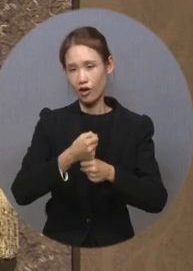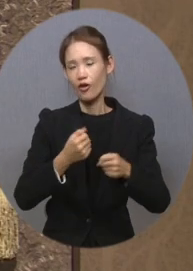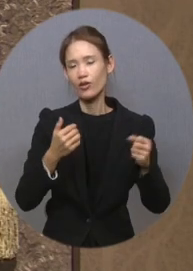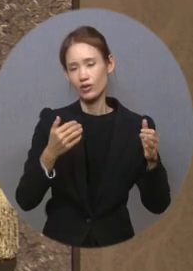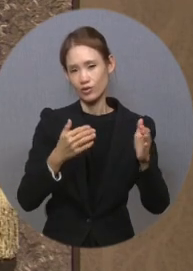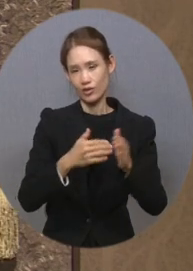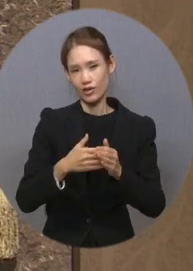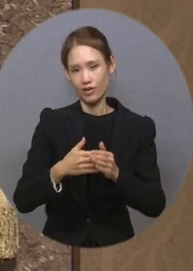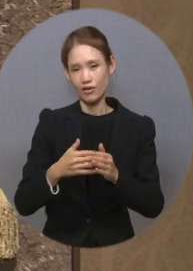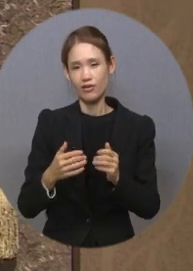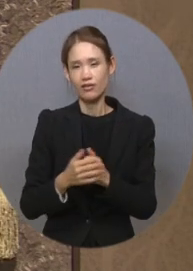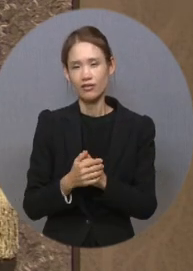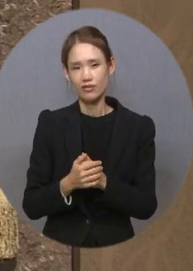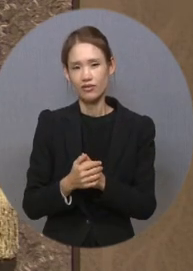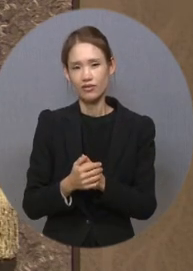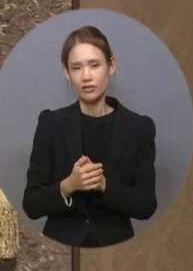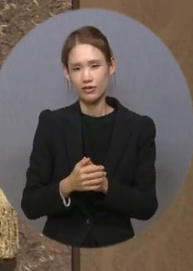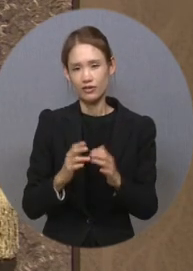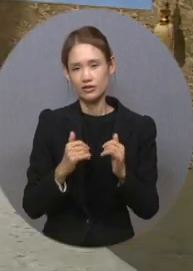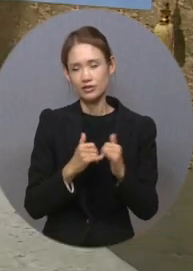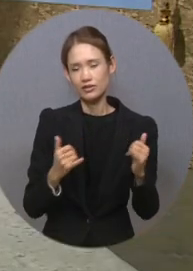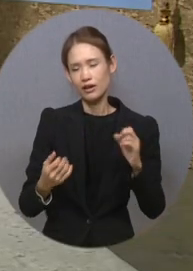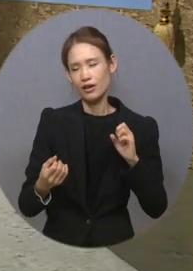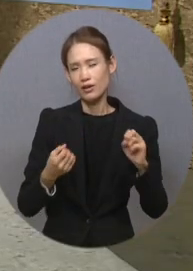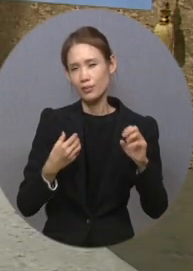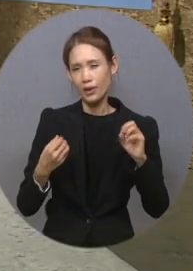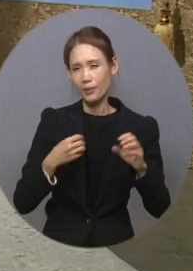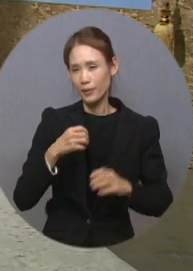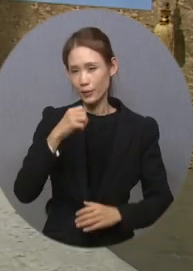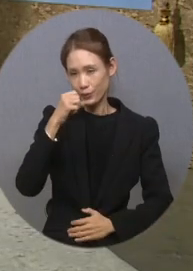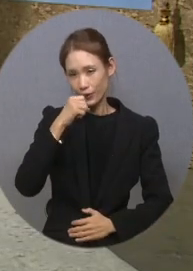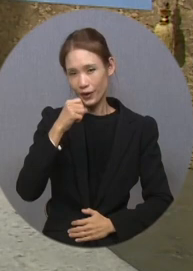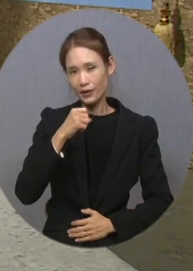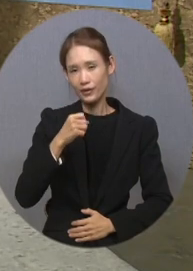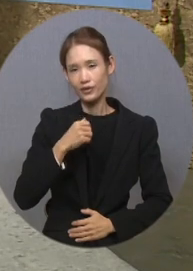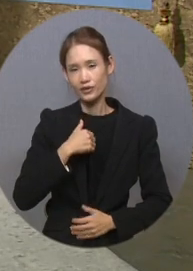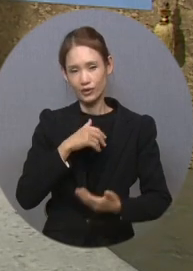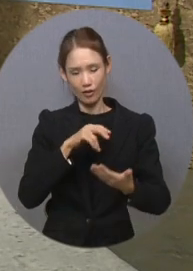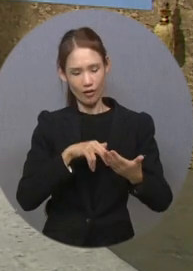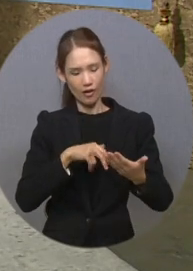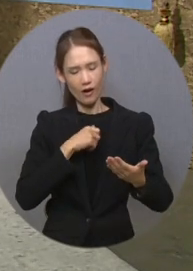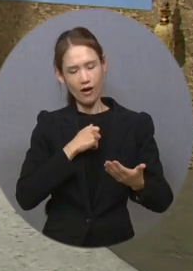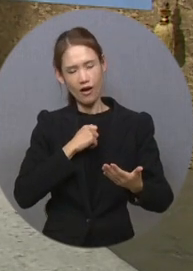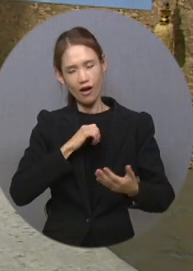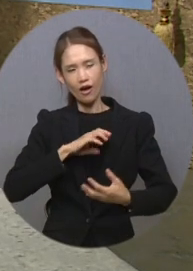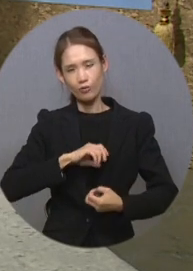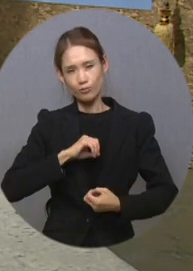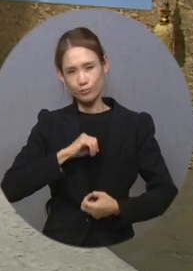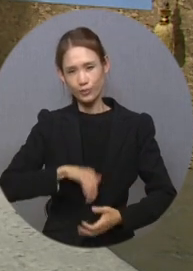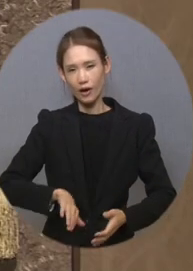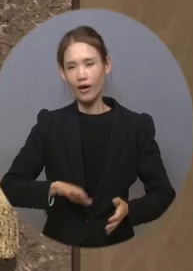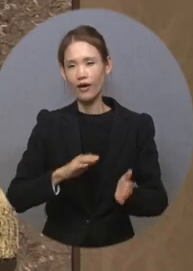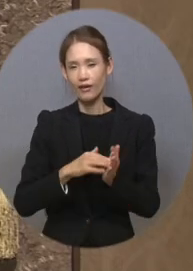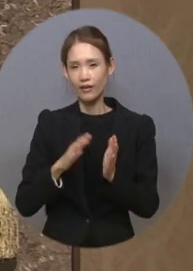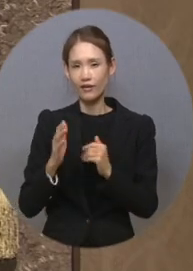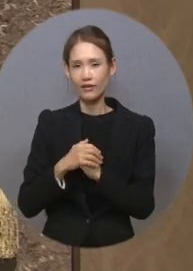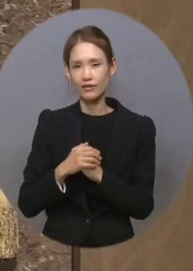제정이 됐습니다. 그러니까요. 우리 시민들 너무 좋아하셔. 기사 보고 네. 네, 저도 묵은 채 지내려는데였습니다. 네. 그리고